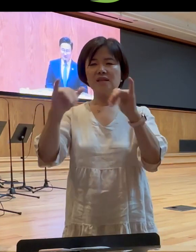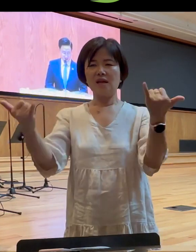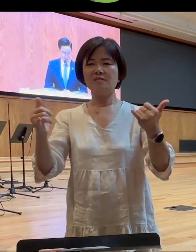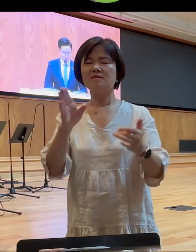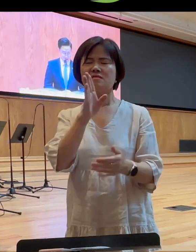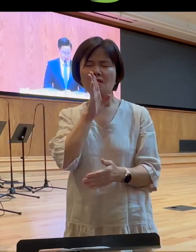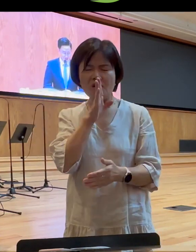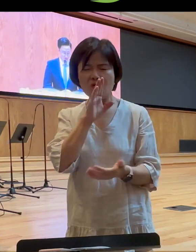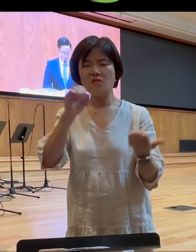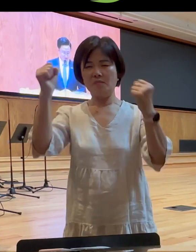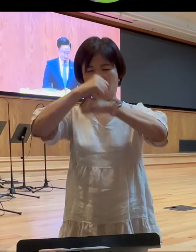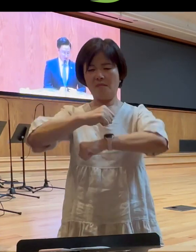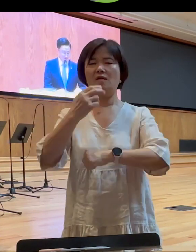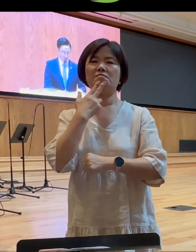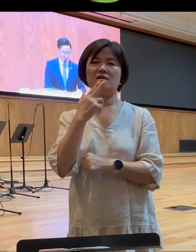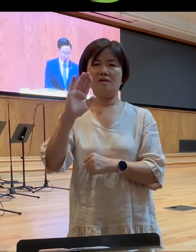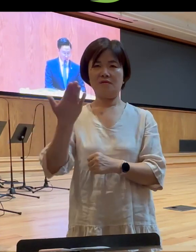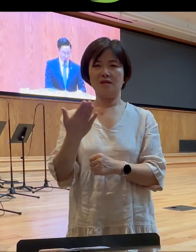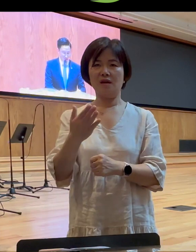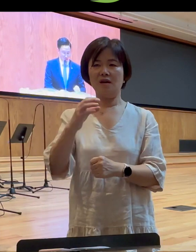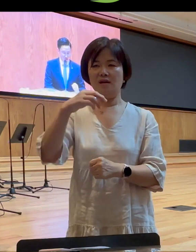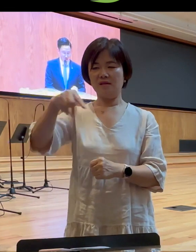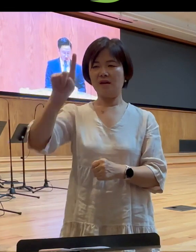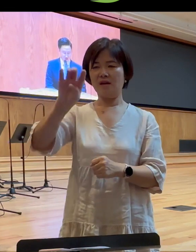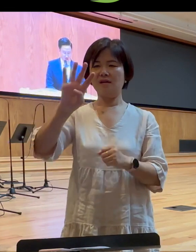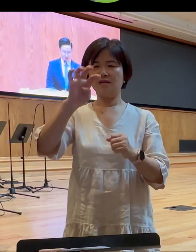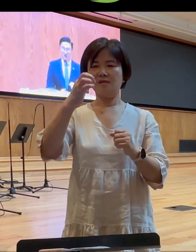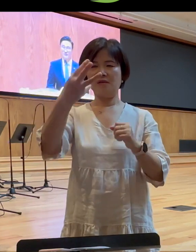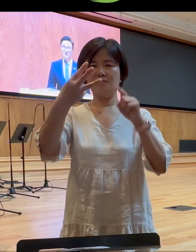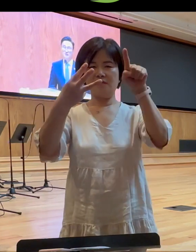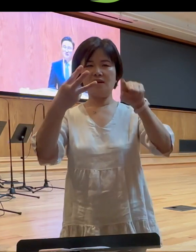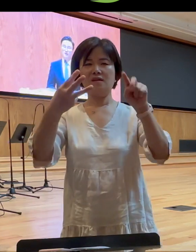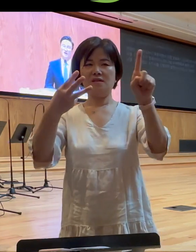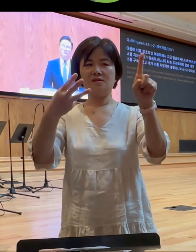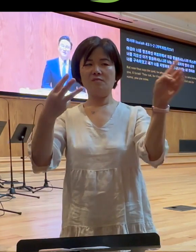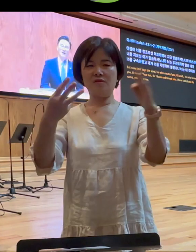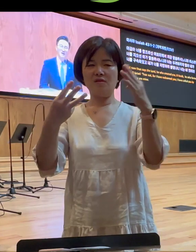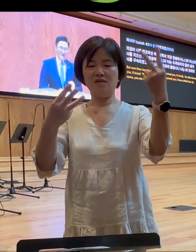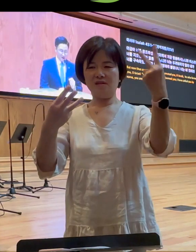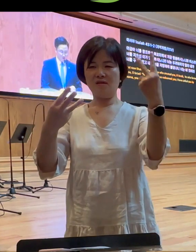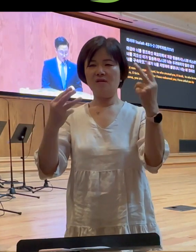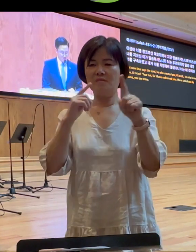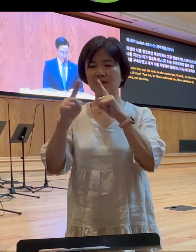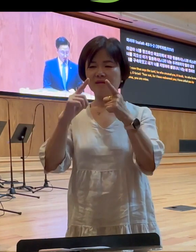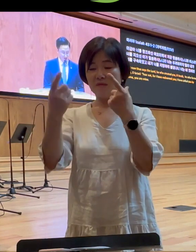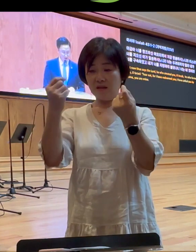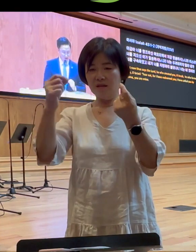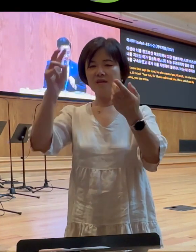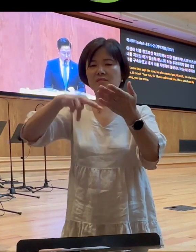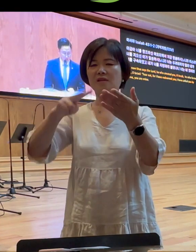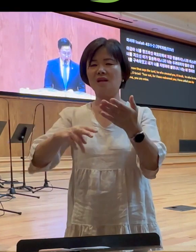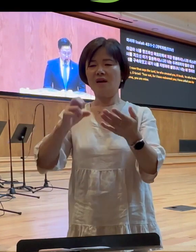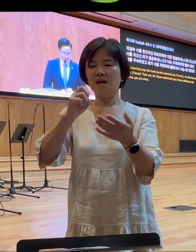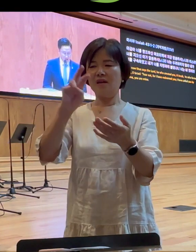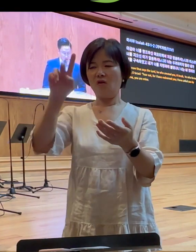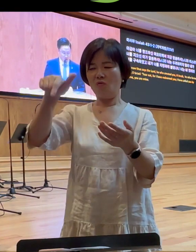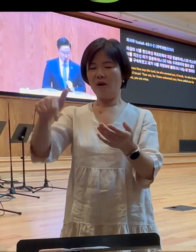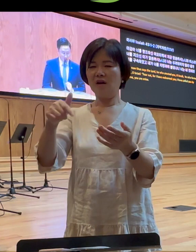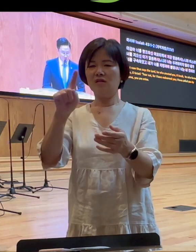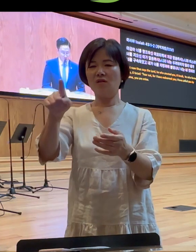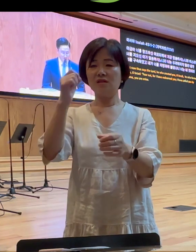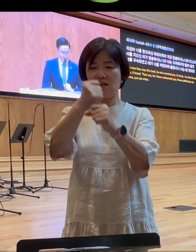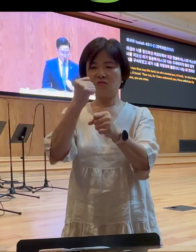망하지 않습니다. 이사야서 43장 1절에서 2절 말씀입니다. 우리 함께 합독합니다. 야곱아,